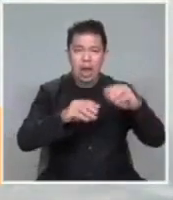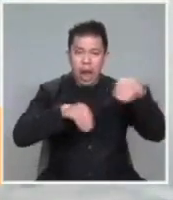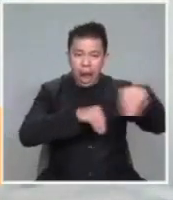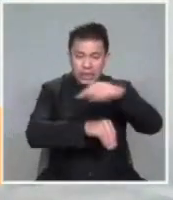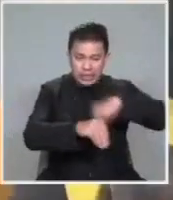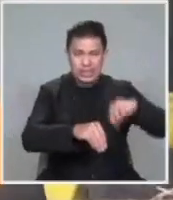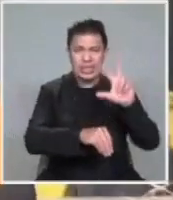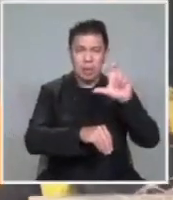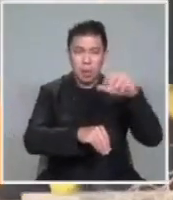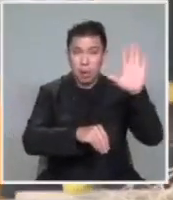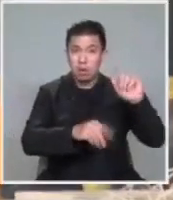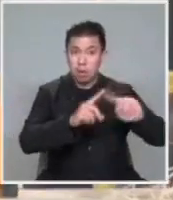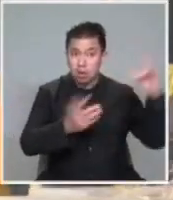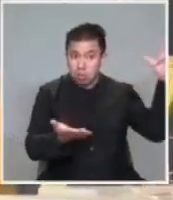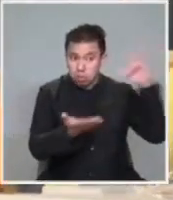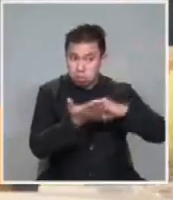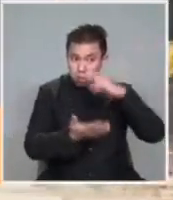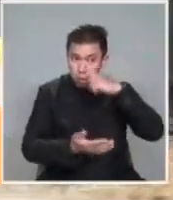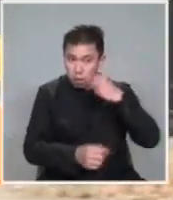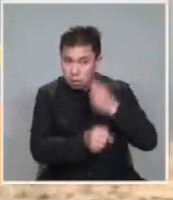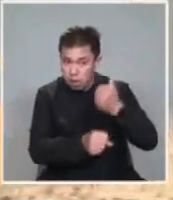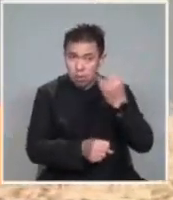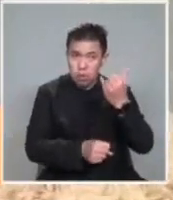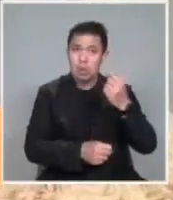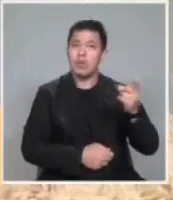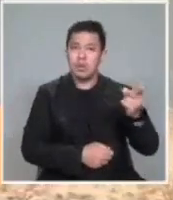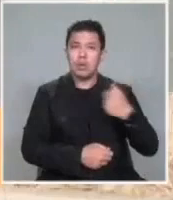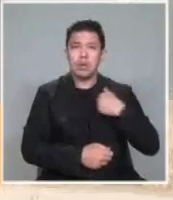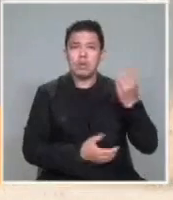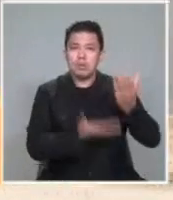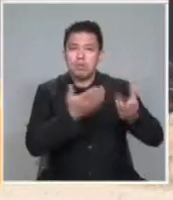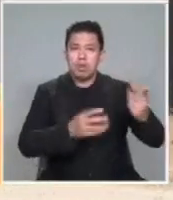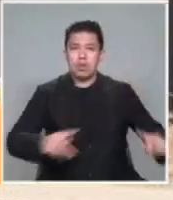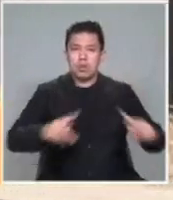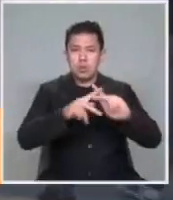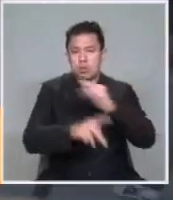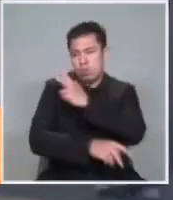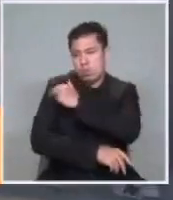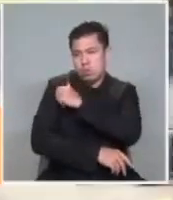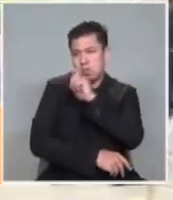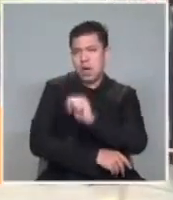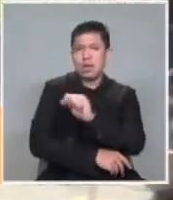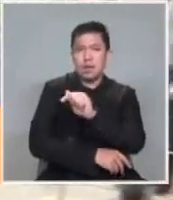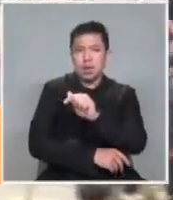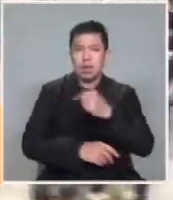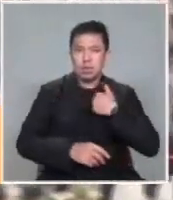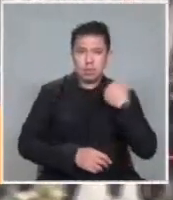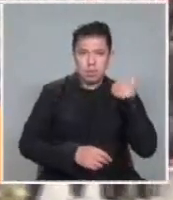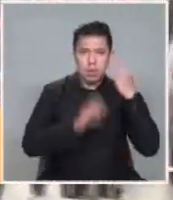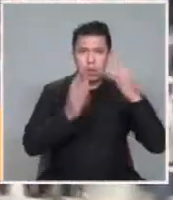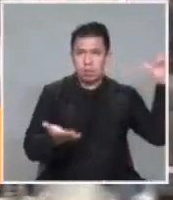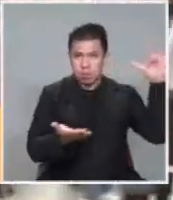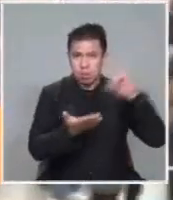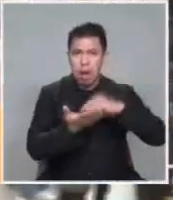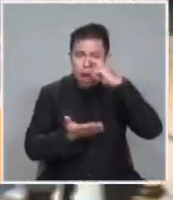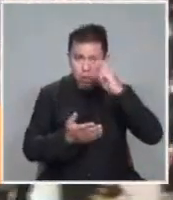คนส่วนจะสามารถให้กลับเข้าไทยได้หรือไม่นั้นนายดอนกล่าวว่าแล้วแต่กระทรวงสาธารณสุขและเห็นว่ามีการส่งกลับ